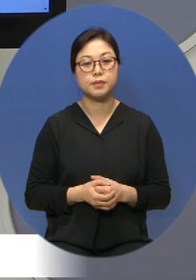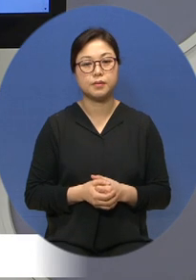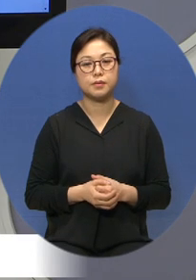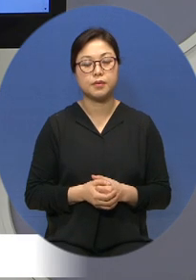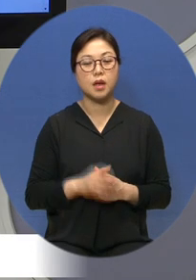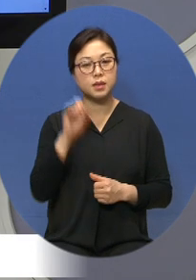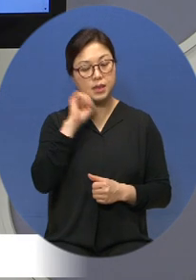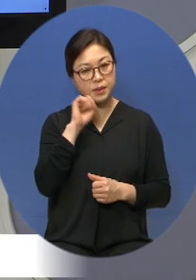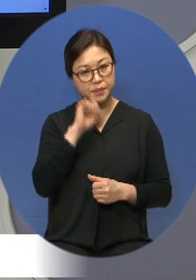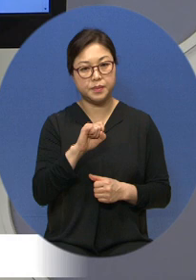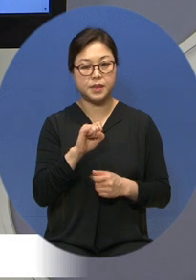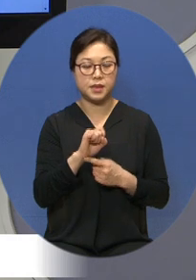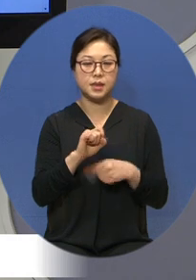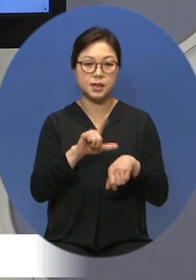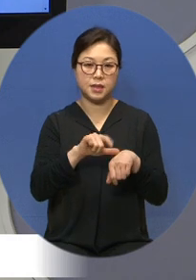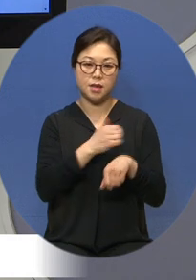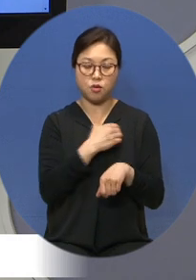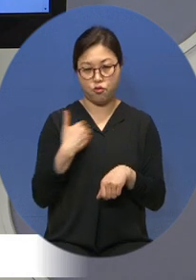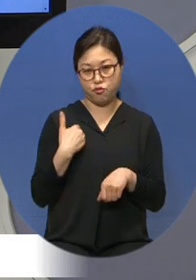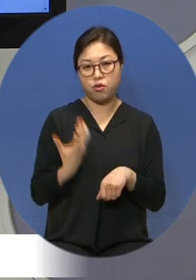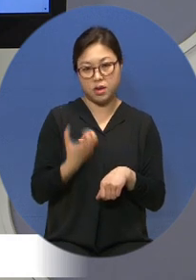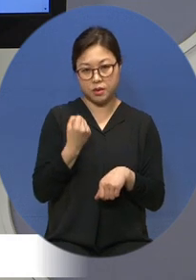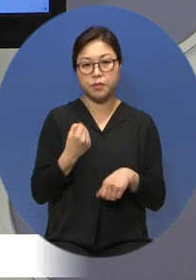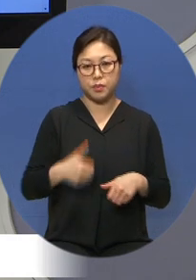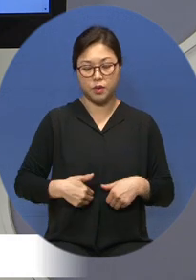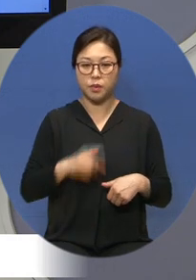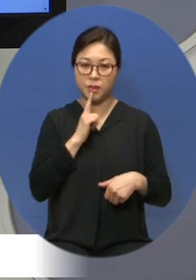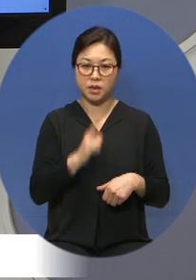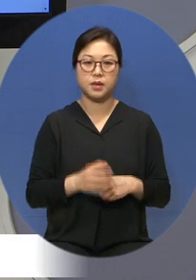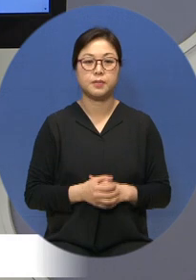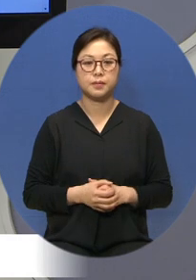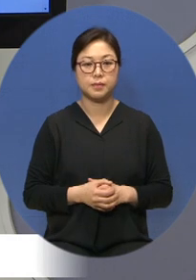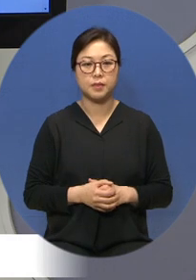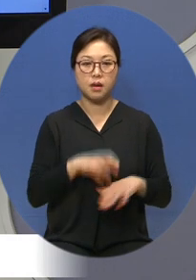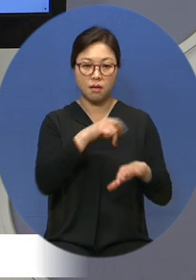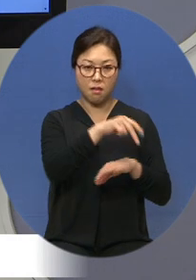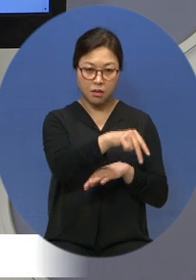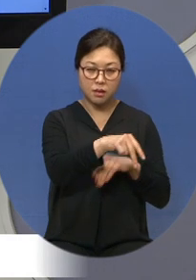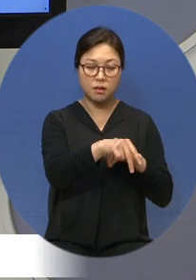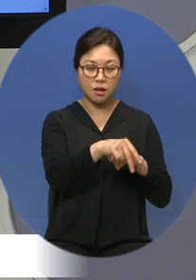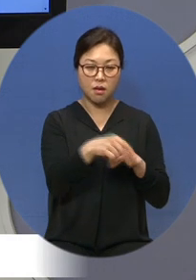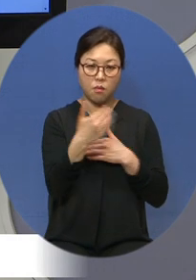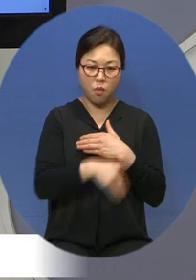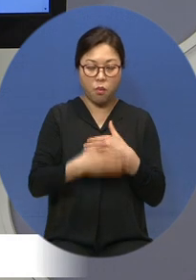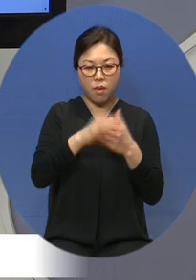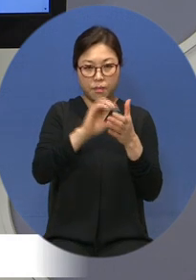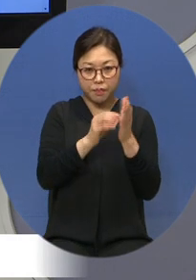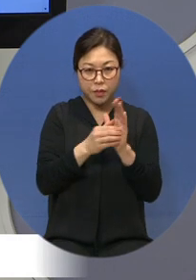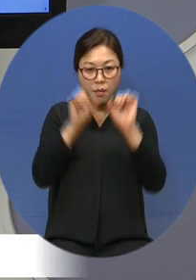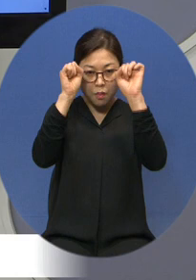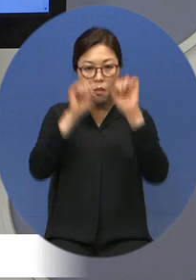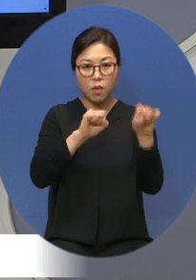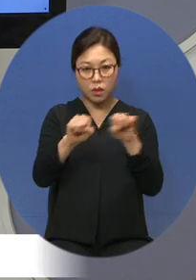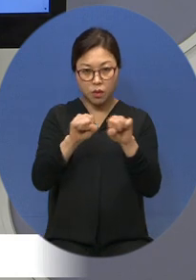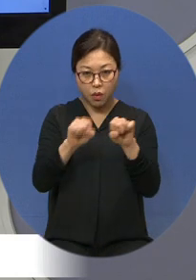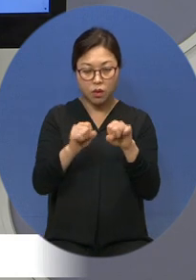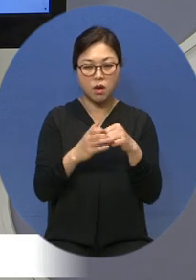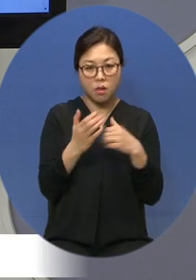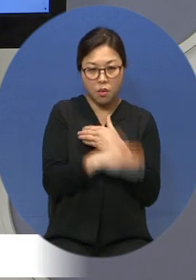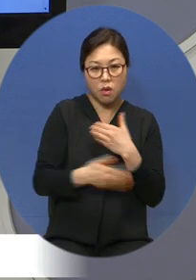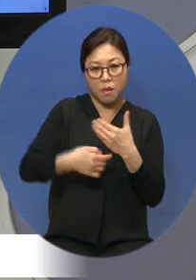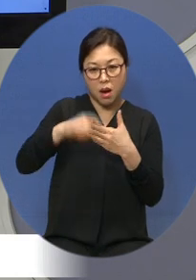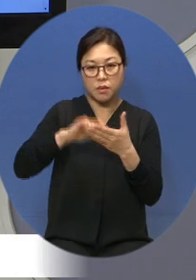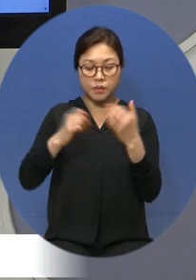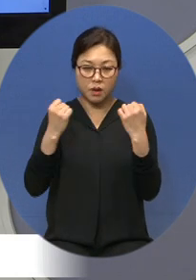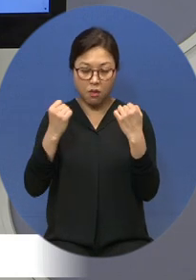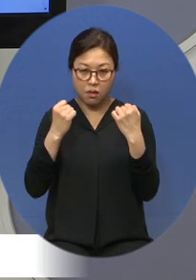더불어 취미나 여가 시간을 가질 것을 추천했습니다 걷기 등 적당한 신체활동을 통해 몸과 마음의 건강을